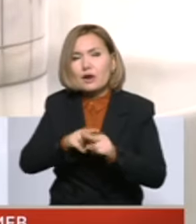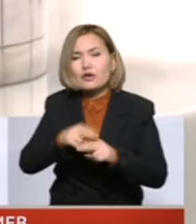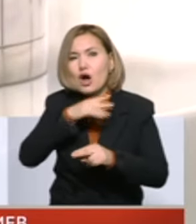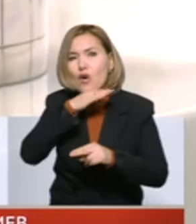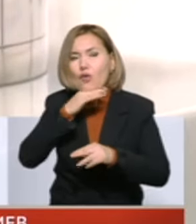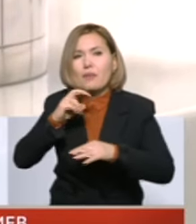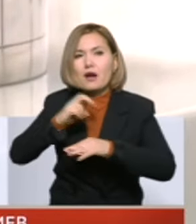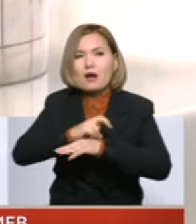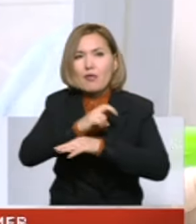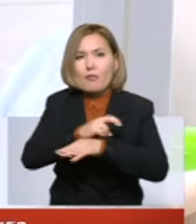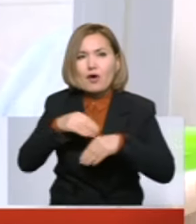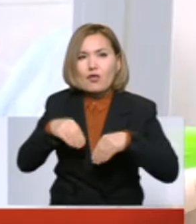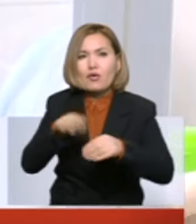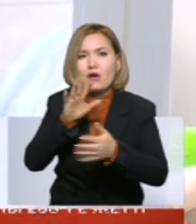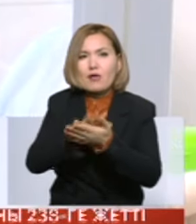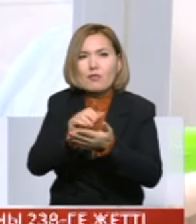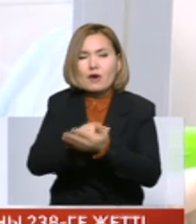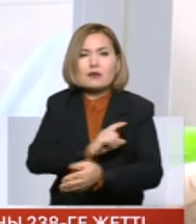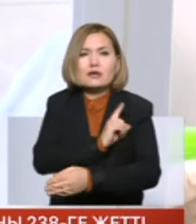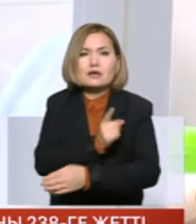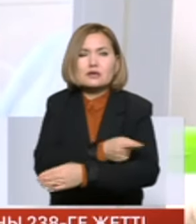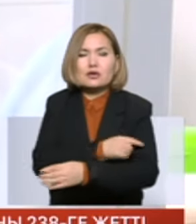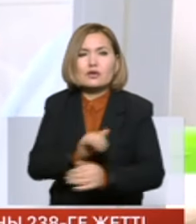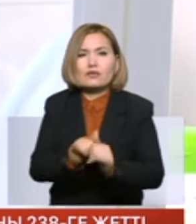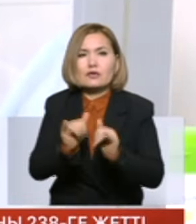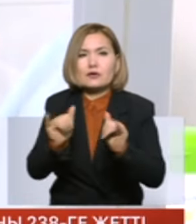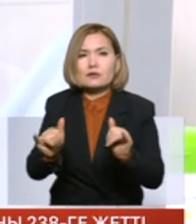үйірлі шегірткелердің таралу аймағы кеңейіп келеді.